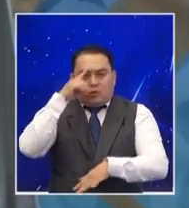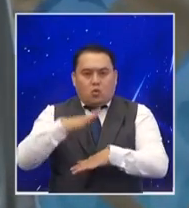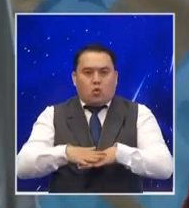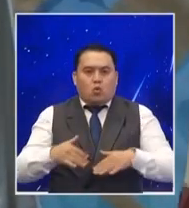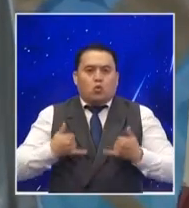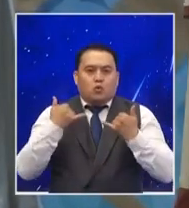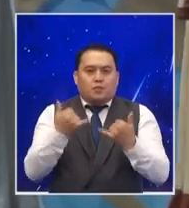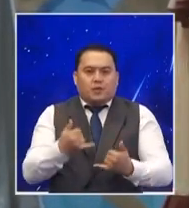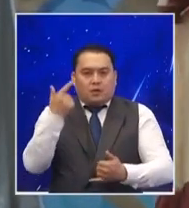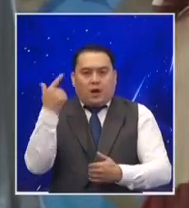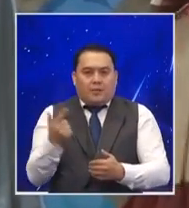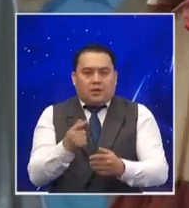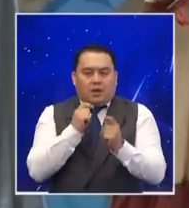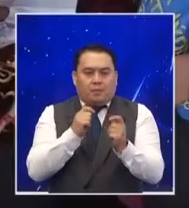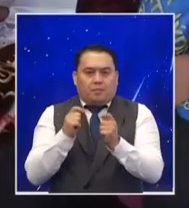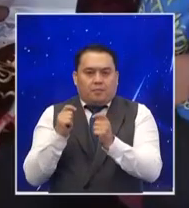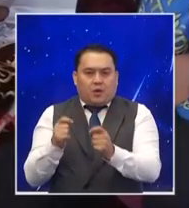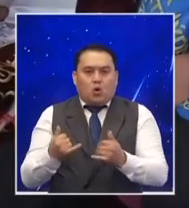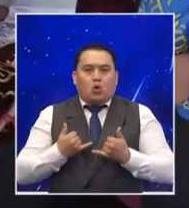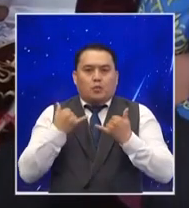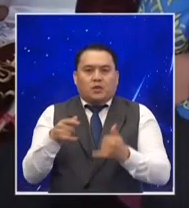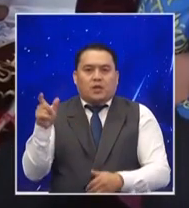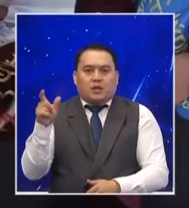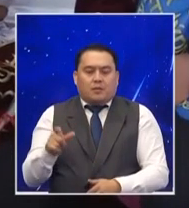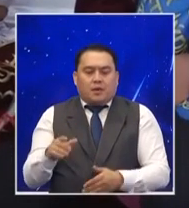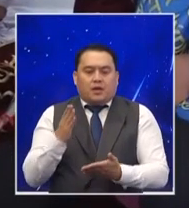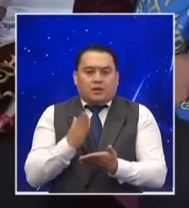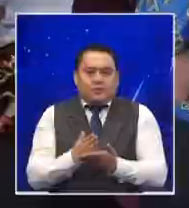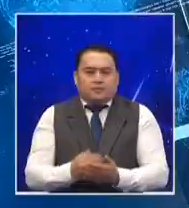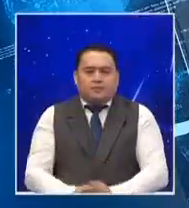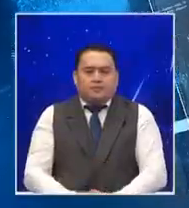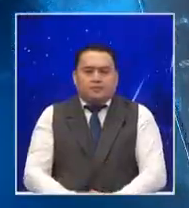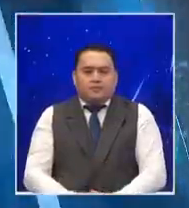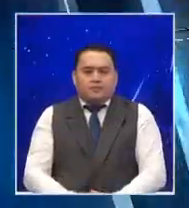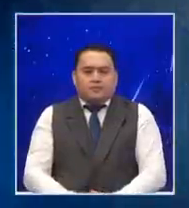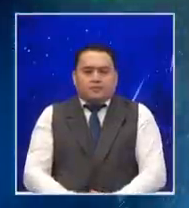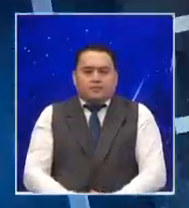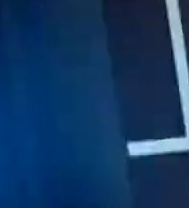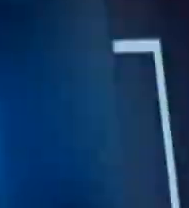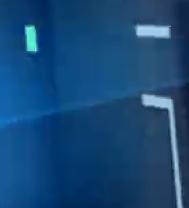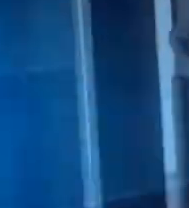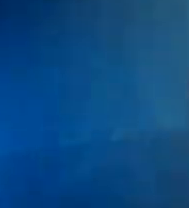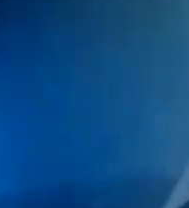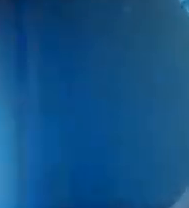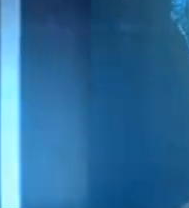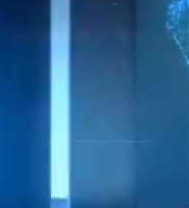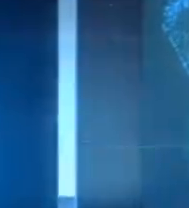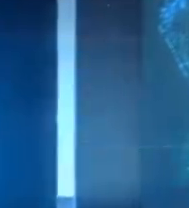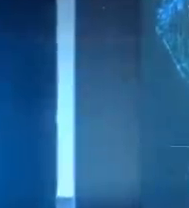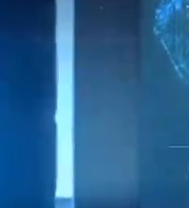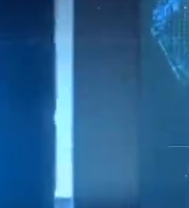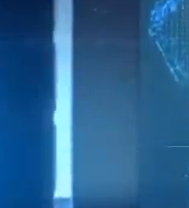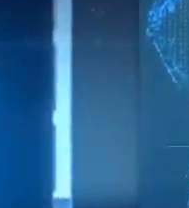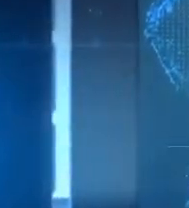грамотасына ие болып, ауданның құрметті азаматы атанғандар да бар. Курманжан Касымжанлы, Аманжол